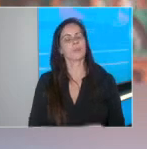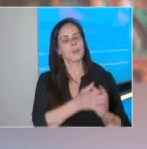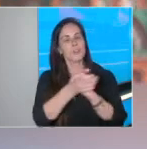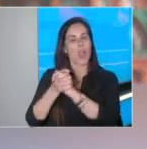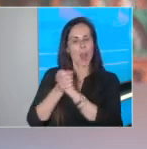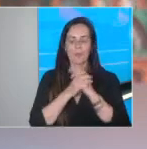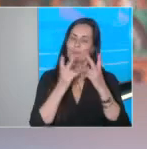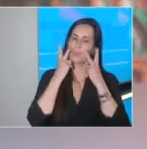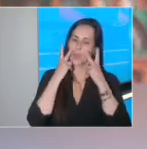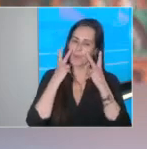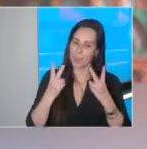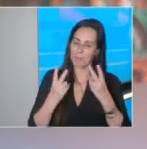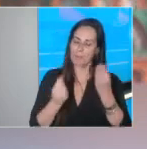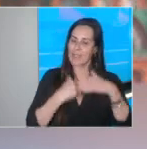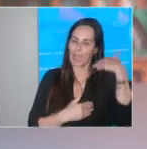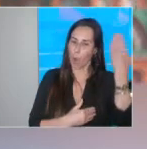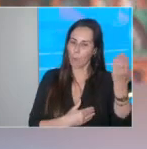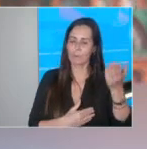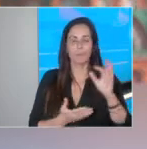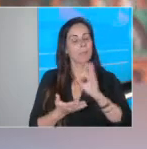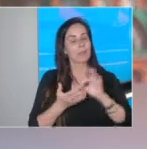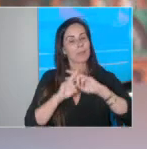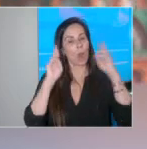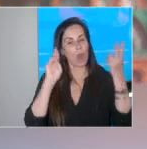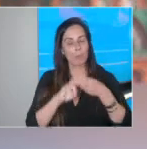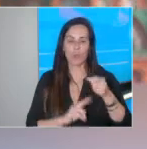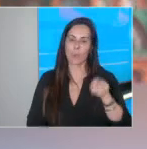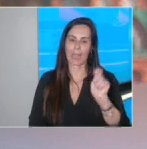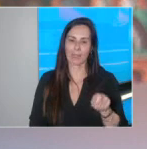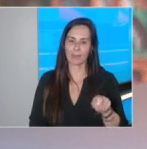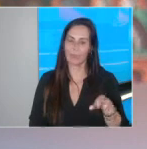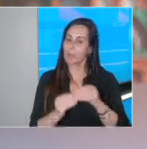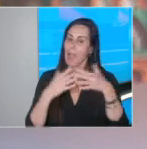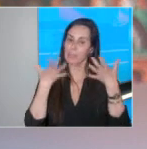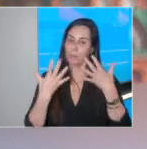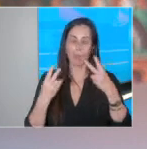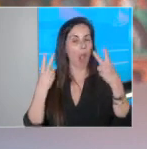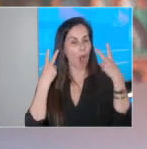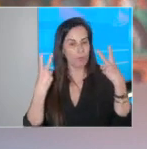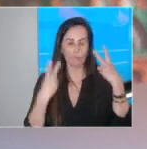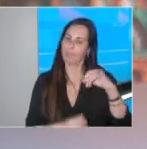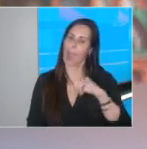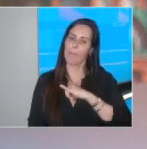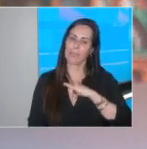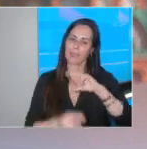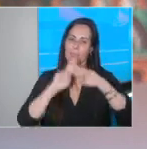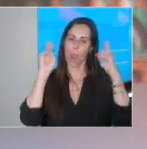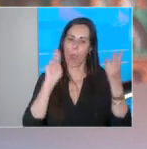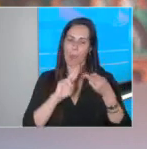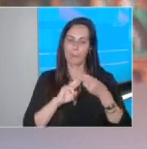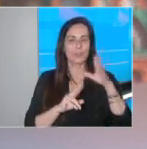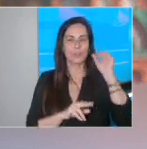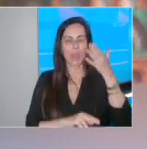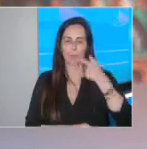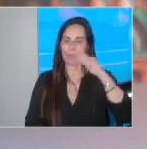שלום לכם, אתם צופים וצופות במשחק חוץ, המגזין העולמי של ערוץ כנסת עם הסיפורים החשובים והמעניינים מן העולם.